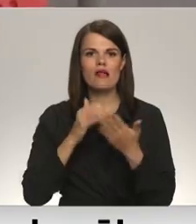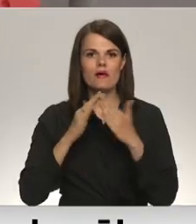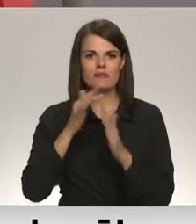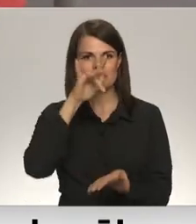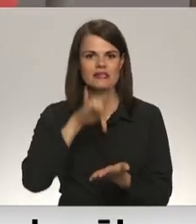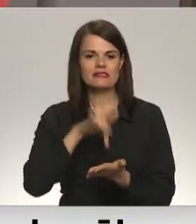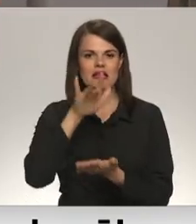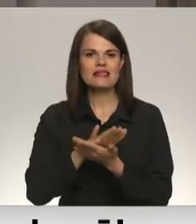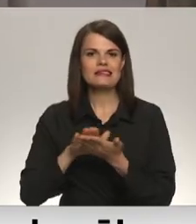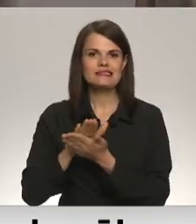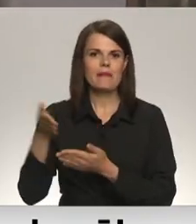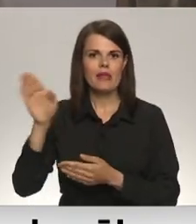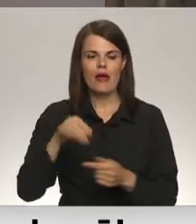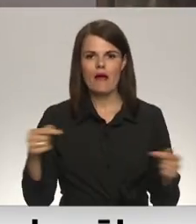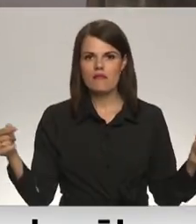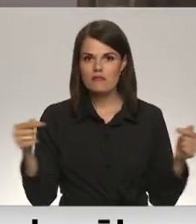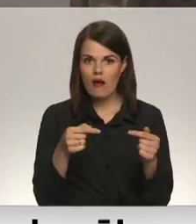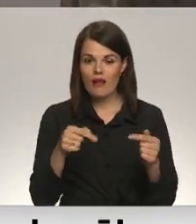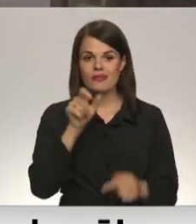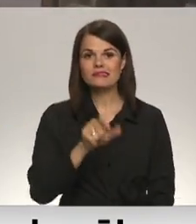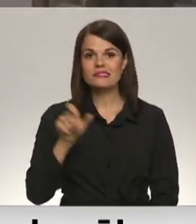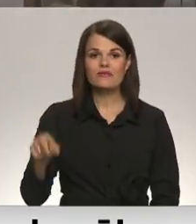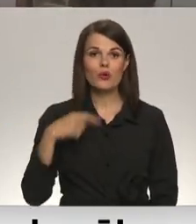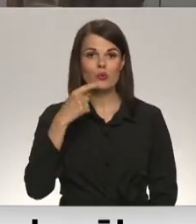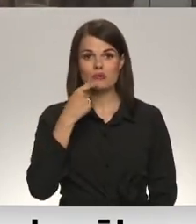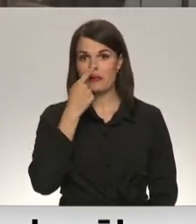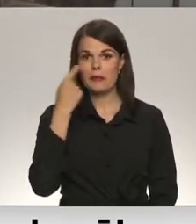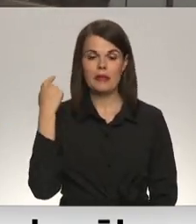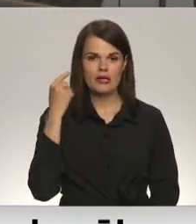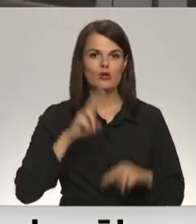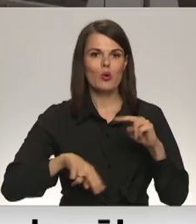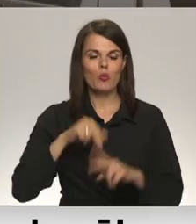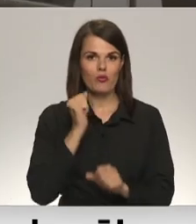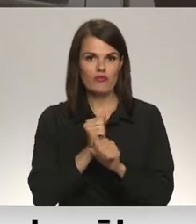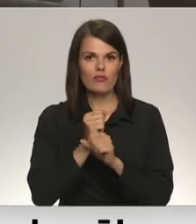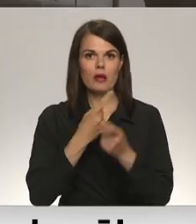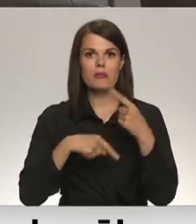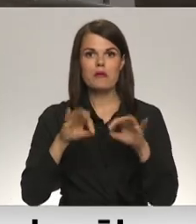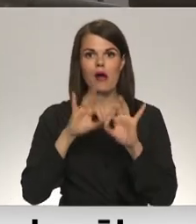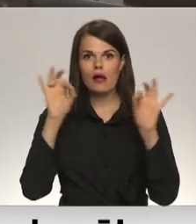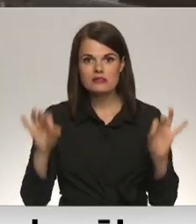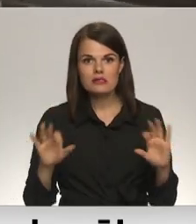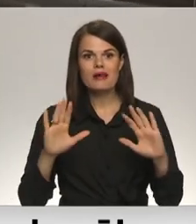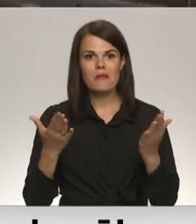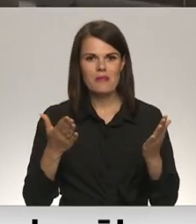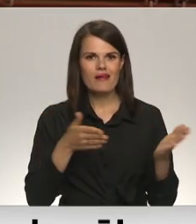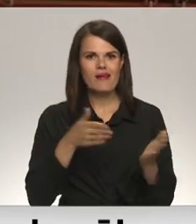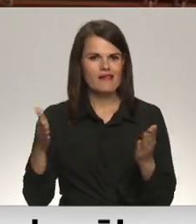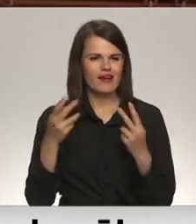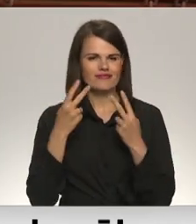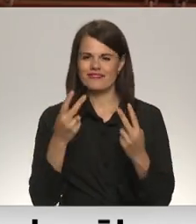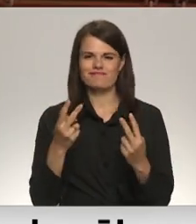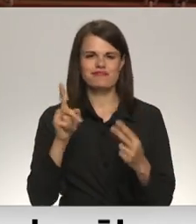ar Ziepniekkalnu. Pēc iedzīvotāju teiktā nesen, ka būvdarbi ir atsākušies, taču līdz gatavam veloceliņam